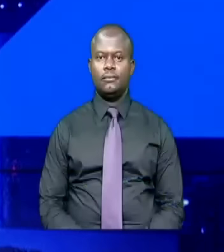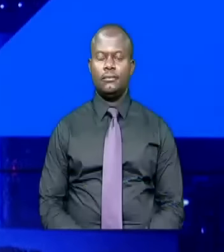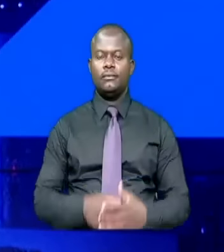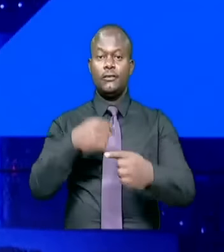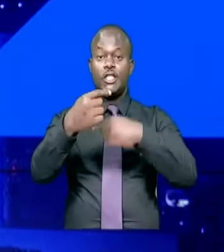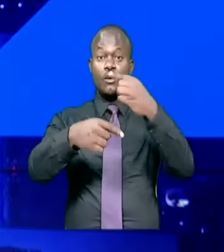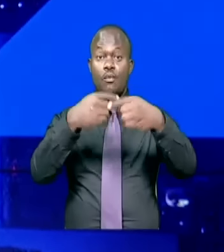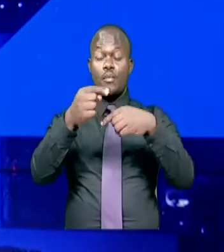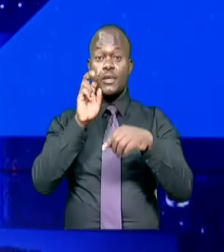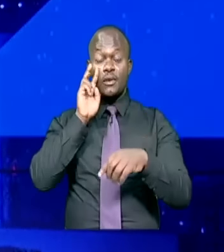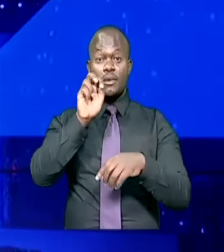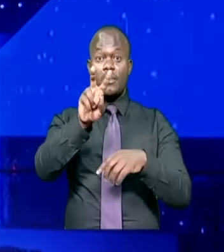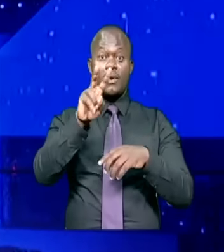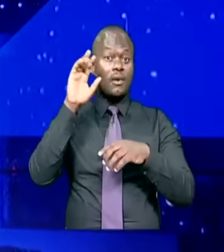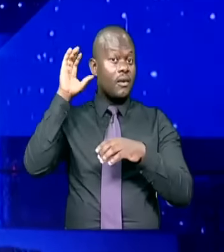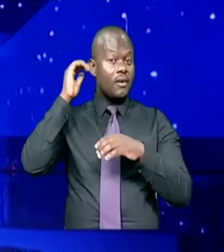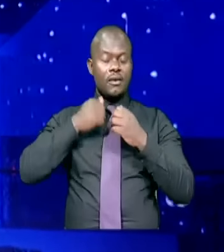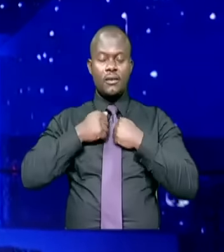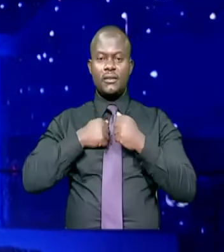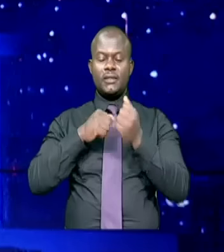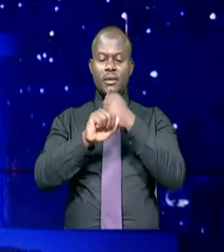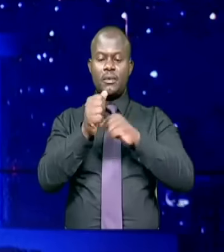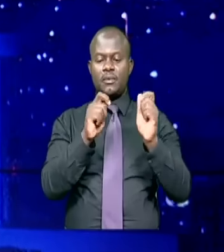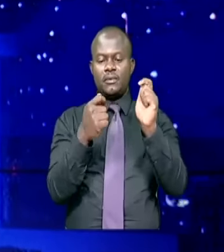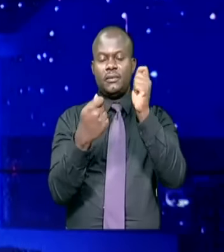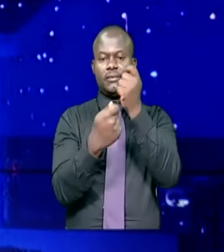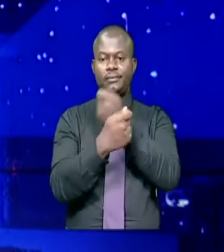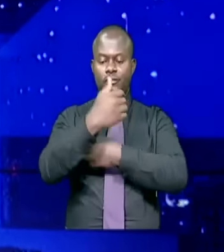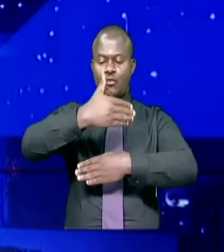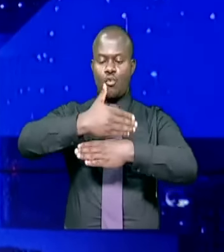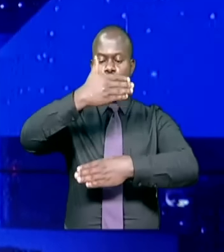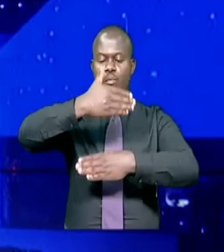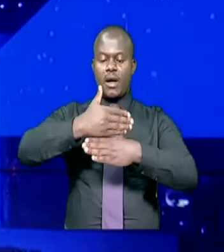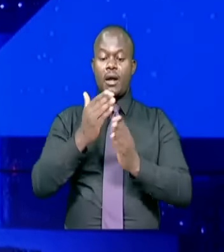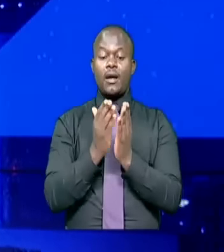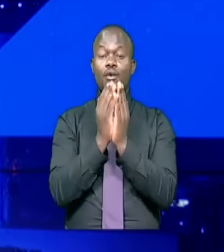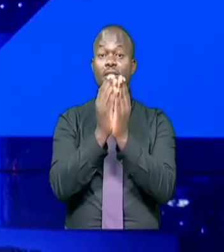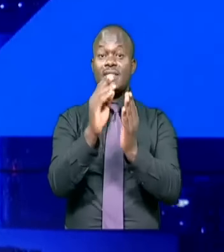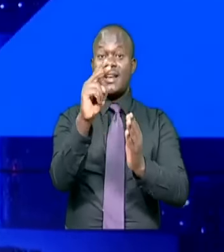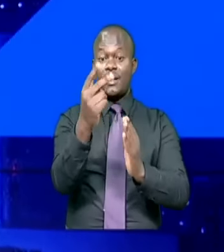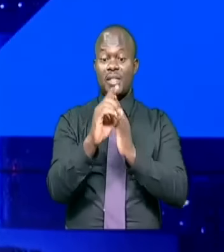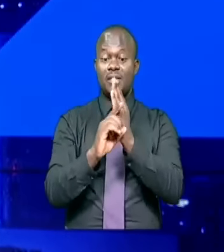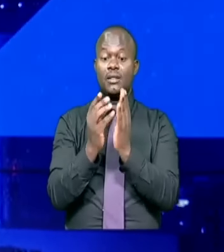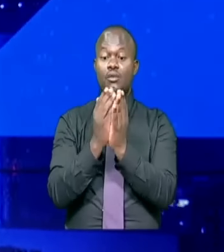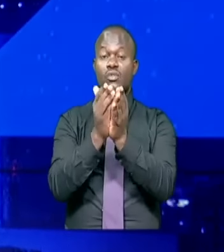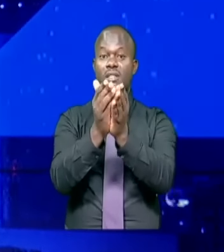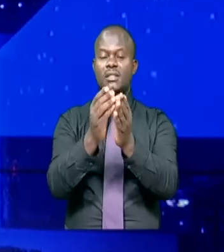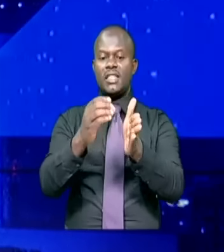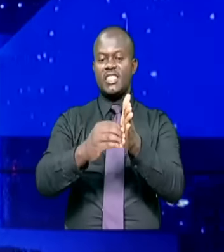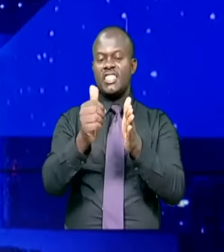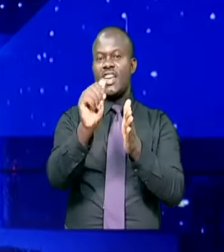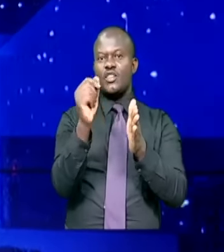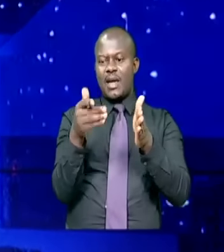komeje gukurikira amakuru ya televiziyo y'u Rwanda imirimo yo kuvugurura umupaka wa Rusizi ya kabiri mu karere ka Rusizi igice cyayo cya